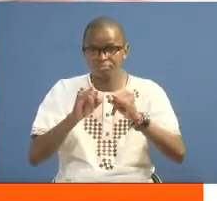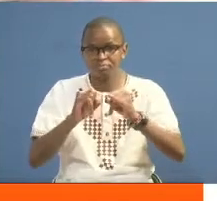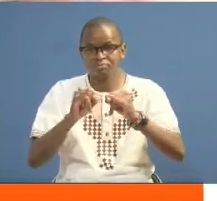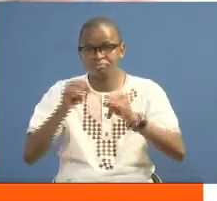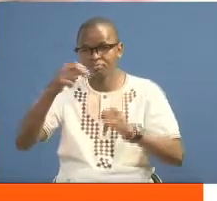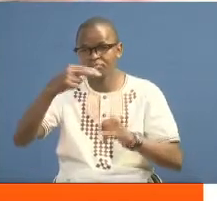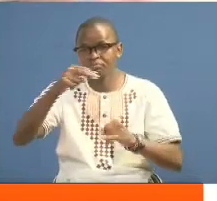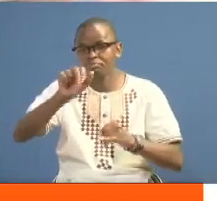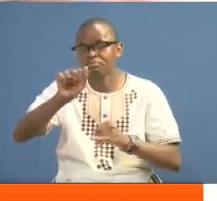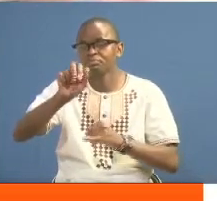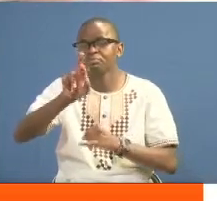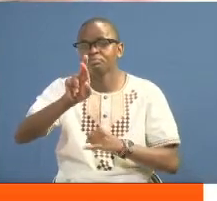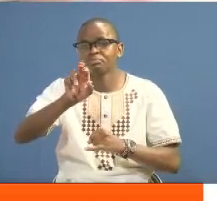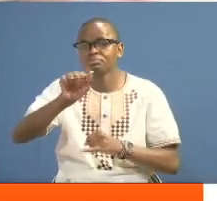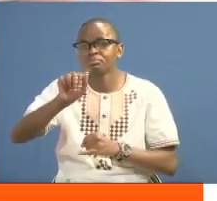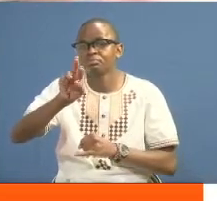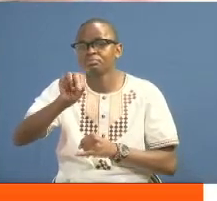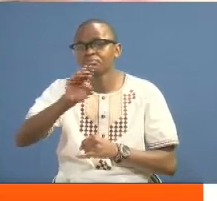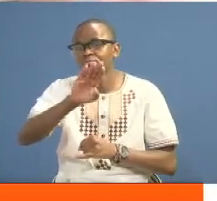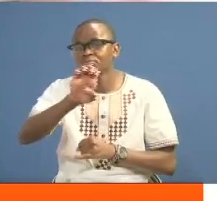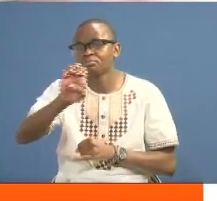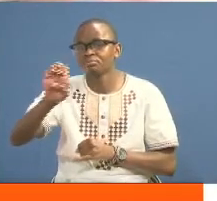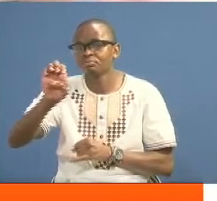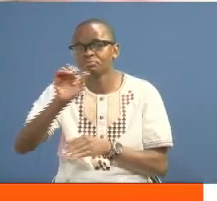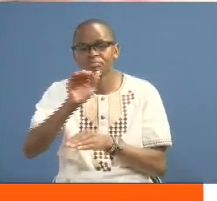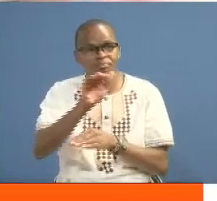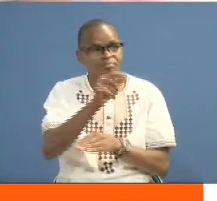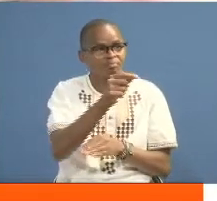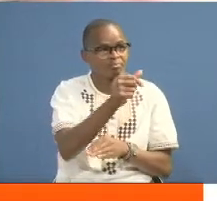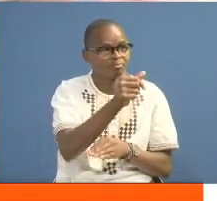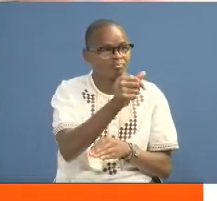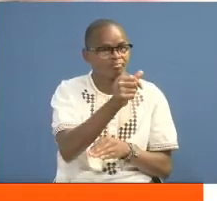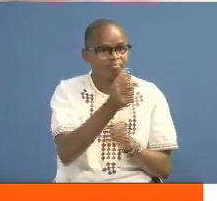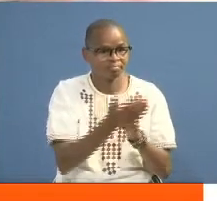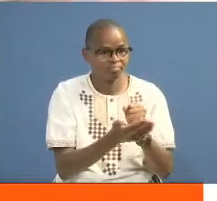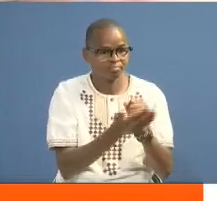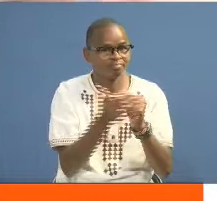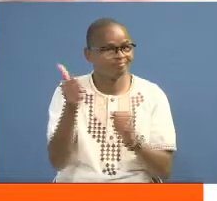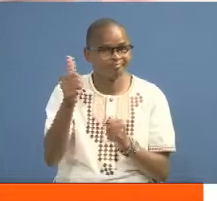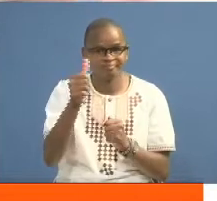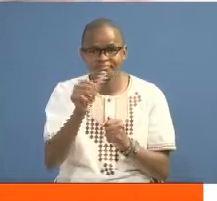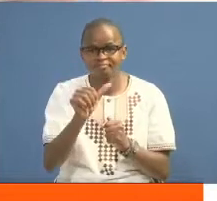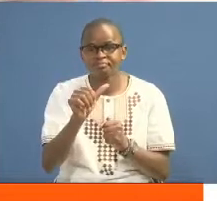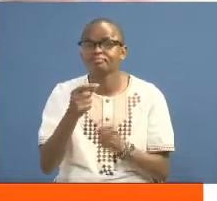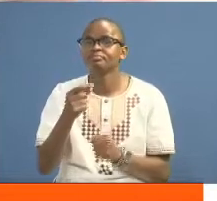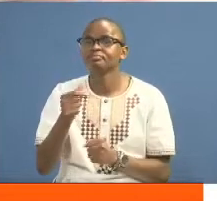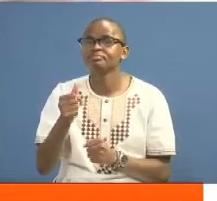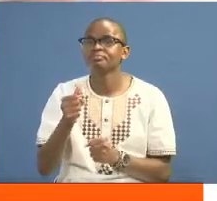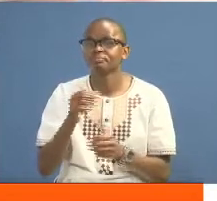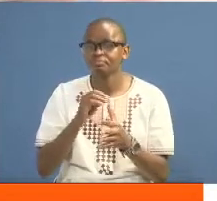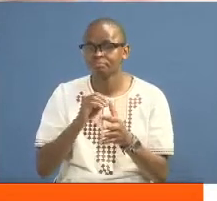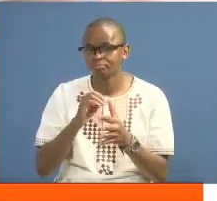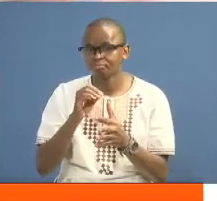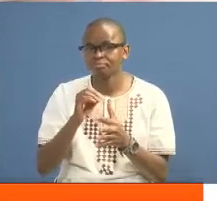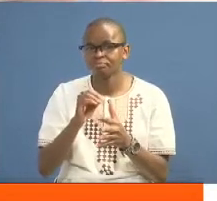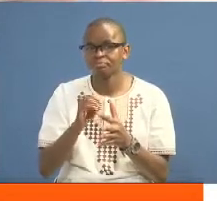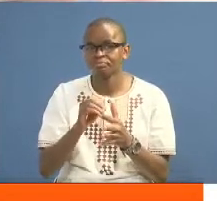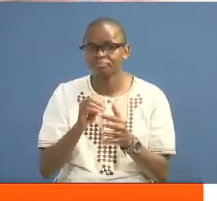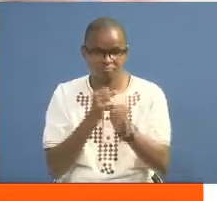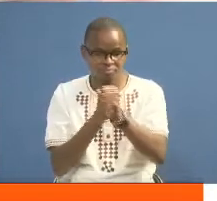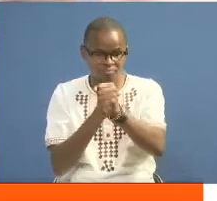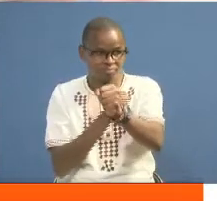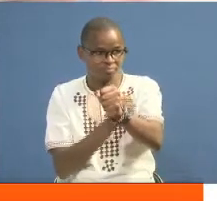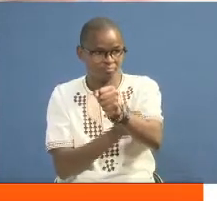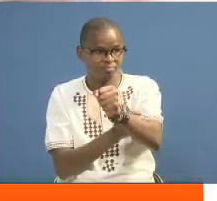harambee, nikajaribu kuomba pesa, kuomba usaidizi wowote wa kifedha ama sponsorship